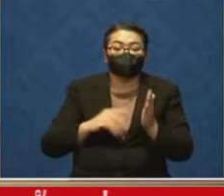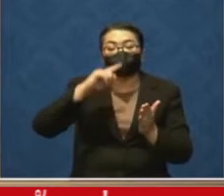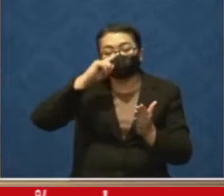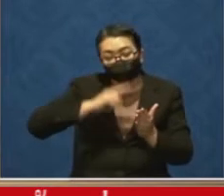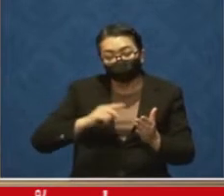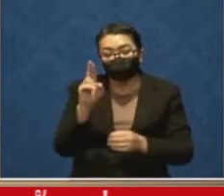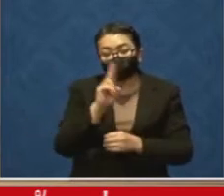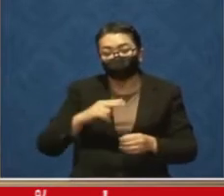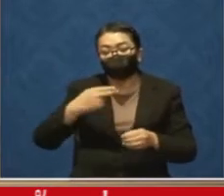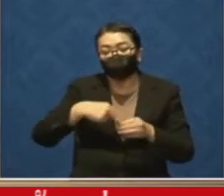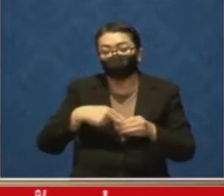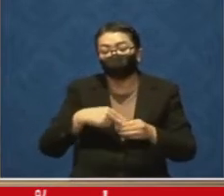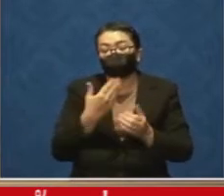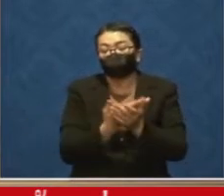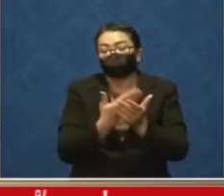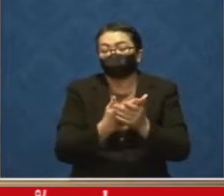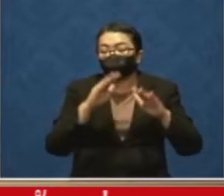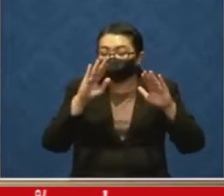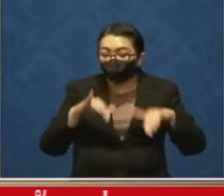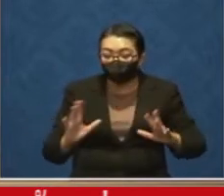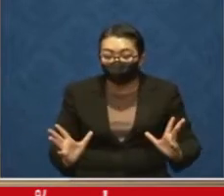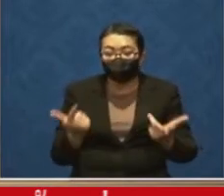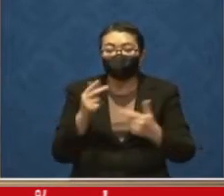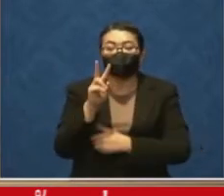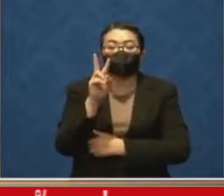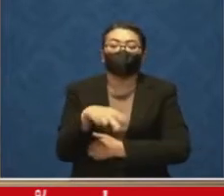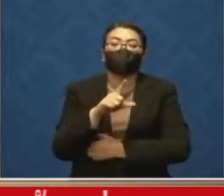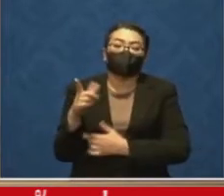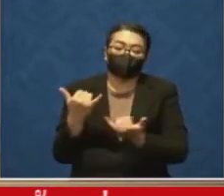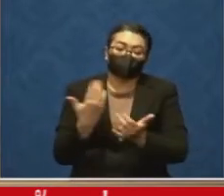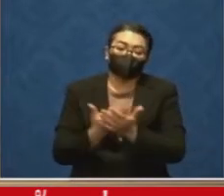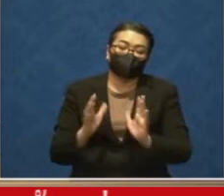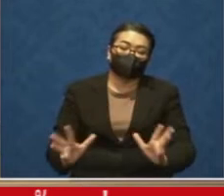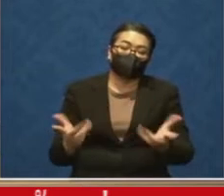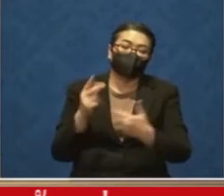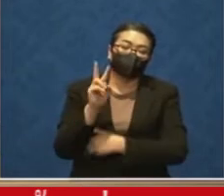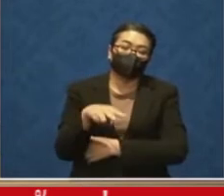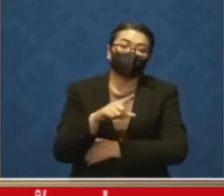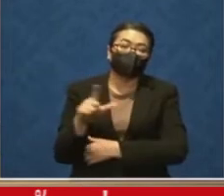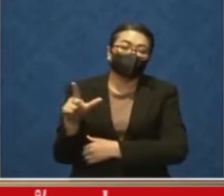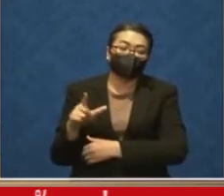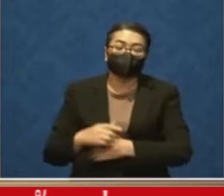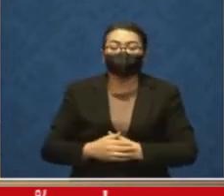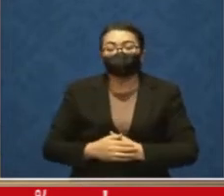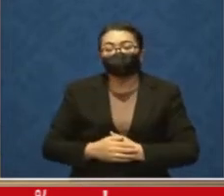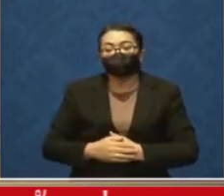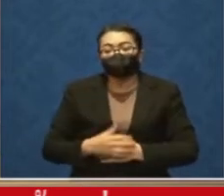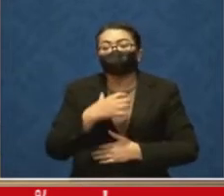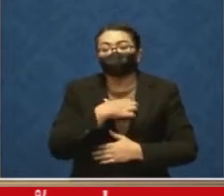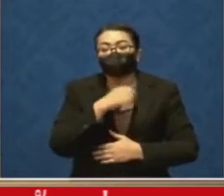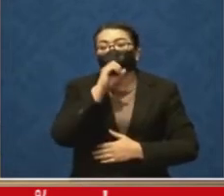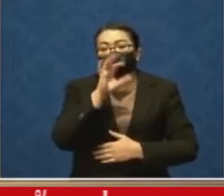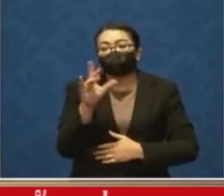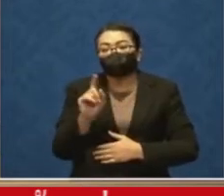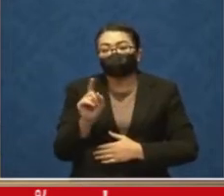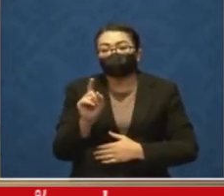ศไทยได้ใช้น้มนนะครับเงินจะสูนหายไป 2,000 ก่อนร้านครัทานครัฯาปธาคัครั ผมอยากเรีนฯปธ